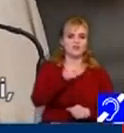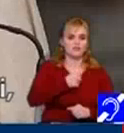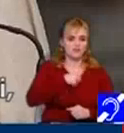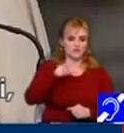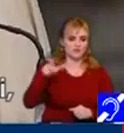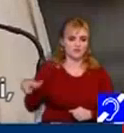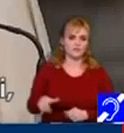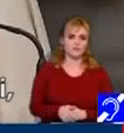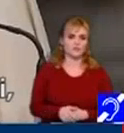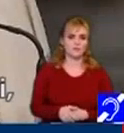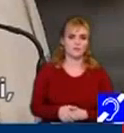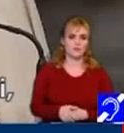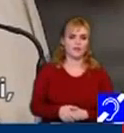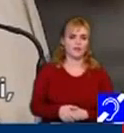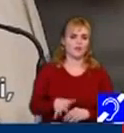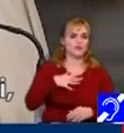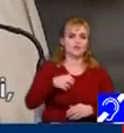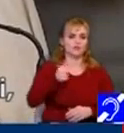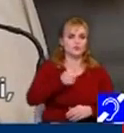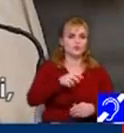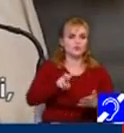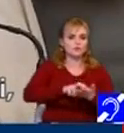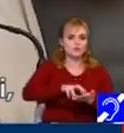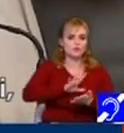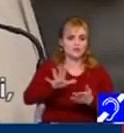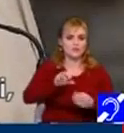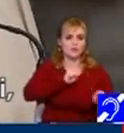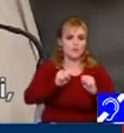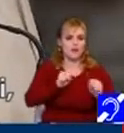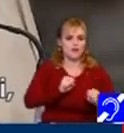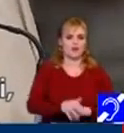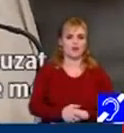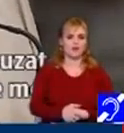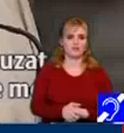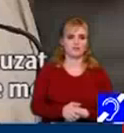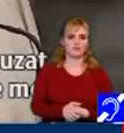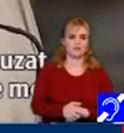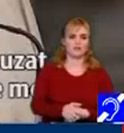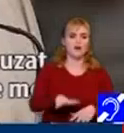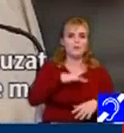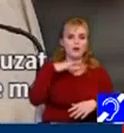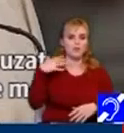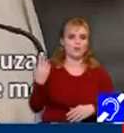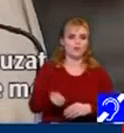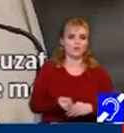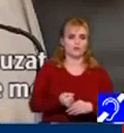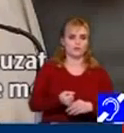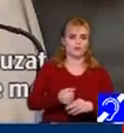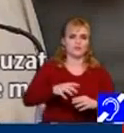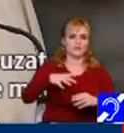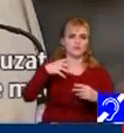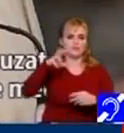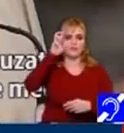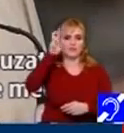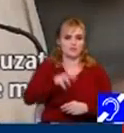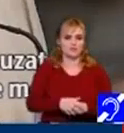assurdo. Ma lo sono anche tutte le piccole e grandi offese alla vita, alla verità, alla